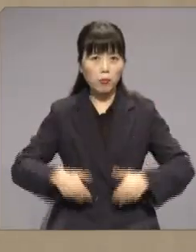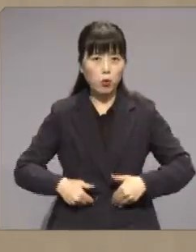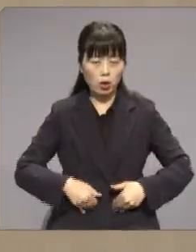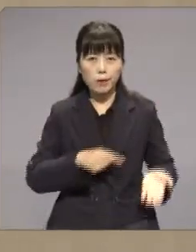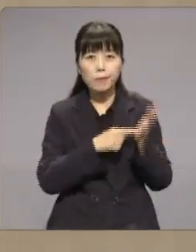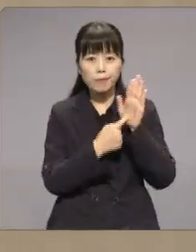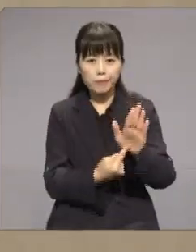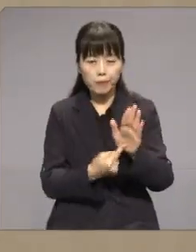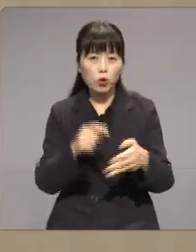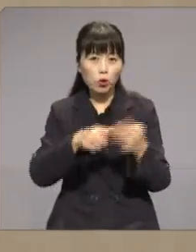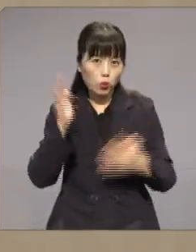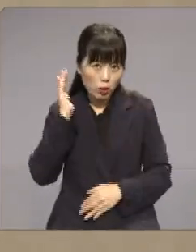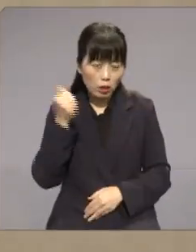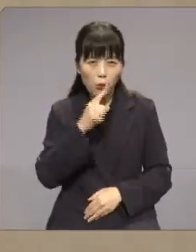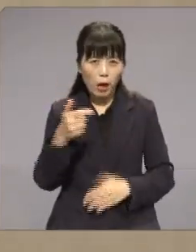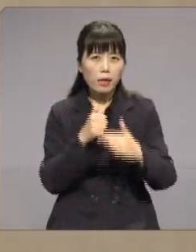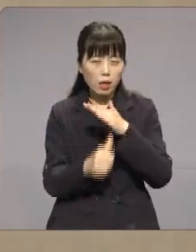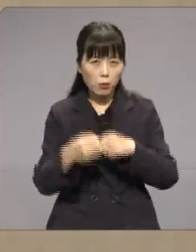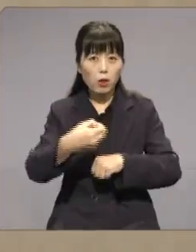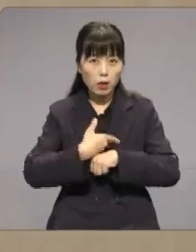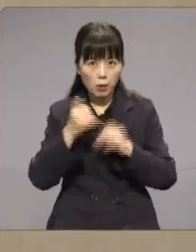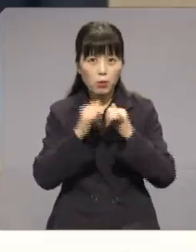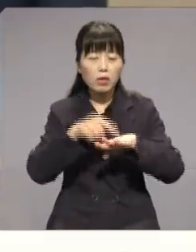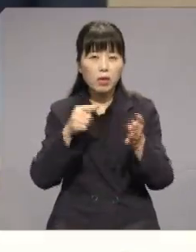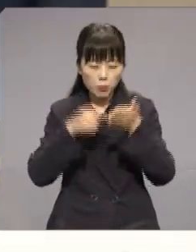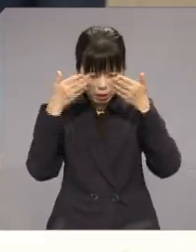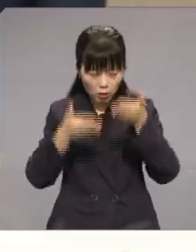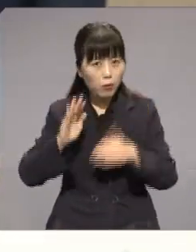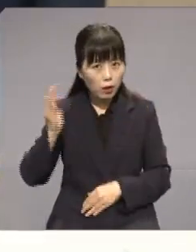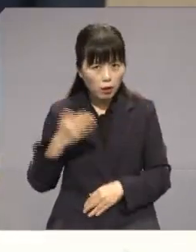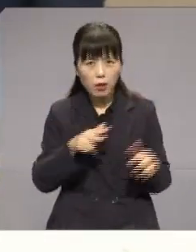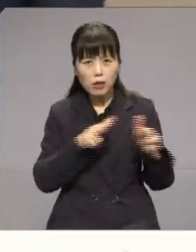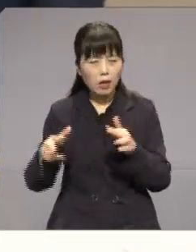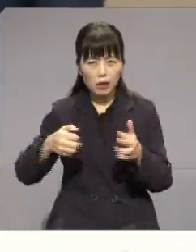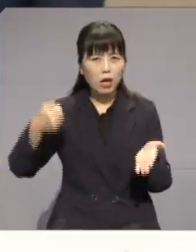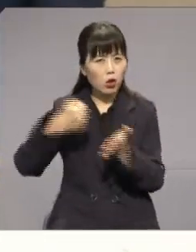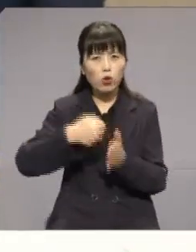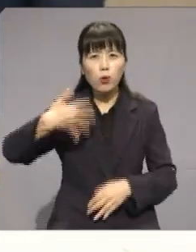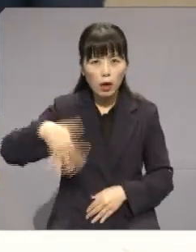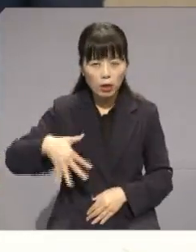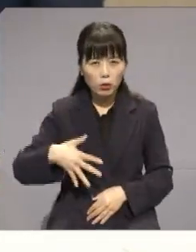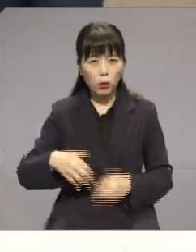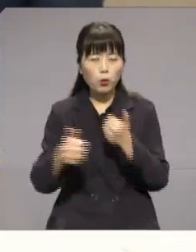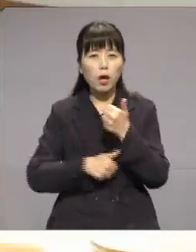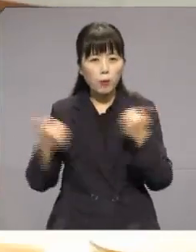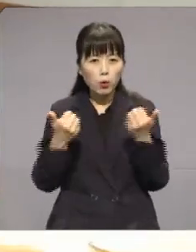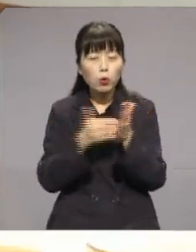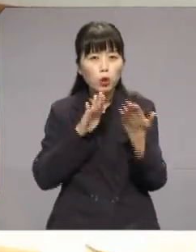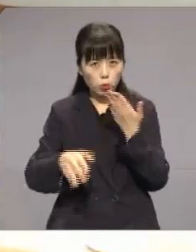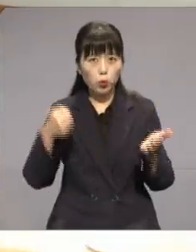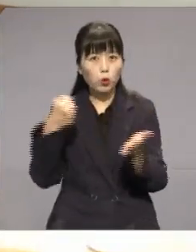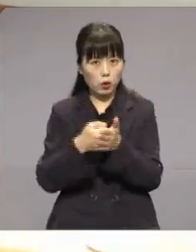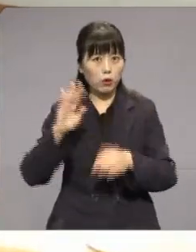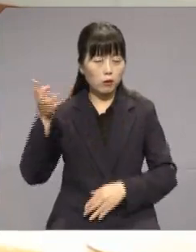했습니다. 윤 대통령은 한 대표가 전하는 민심에 집중하면서도 당장 결론 내리지 않고 참모들과 논의 후 답을